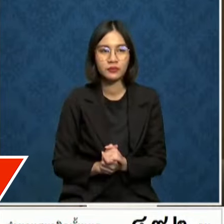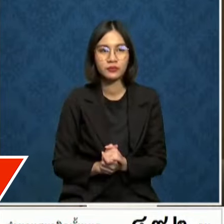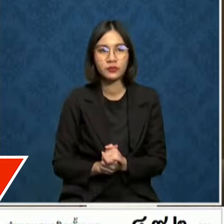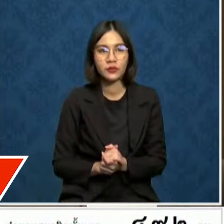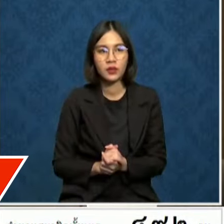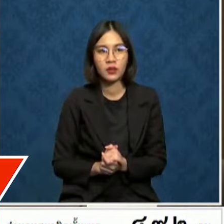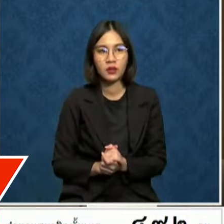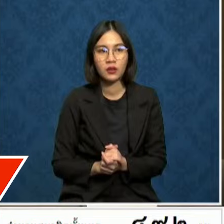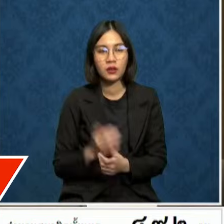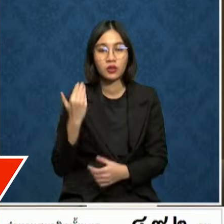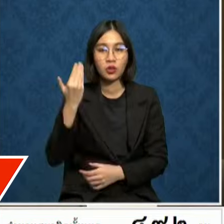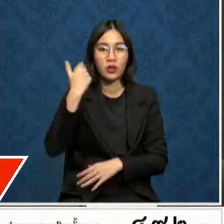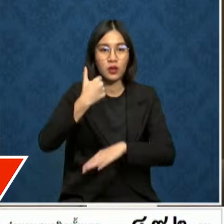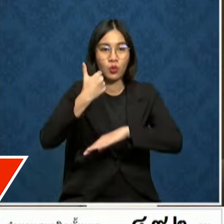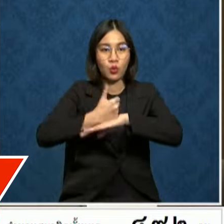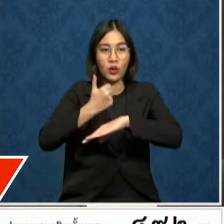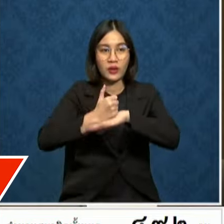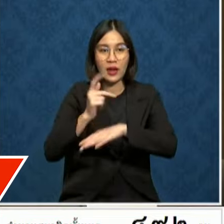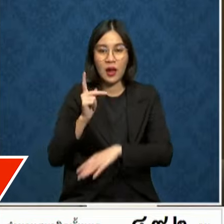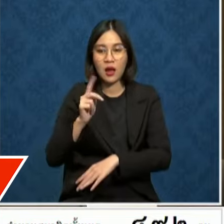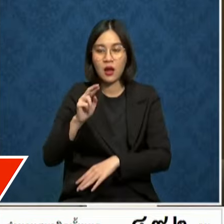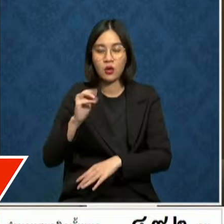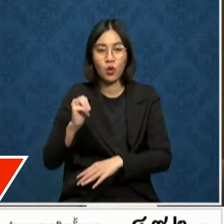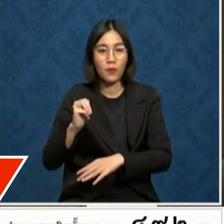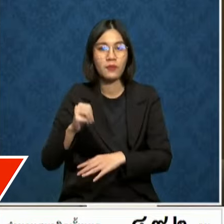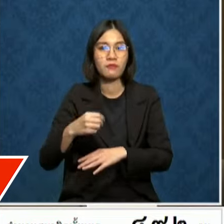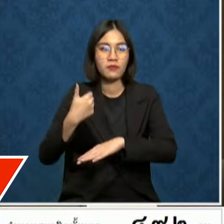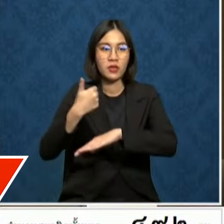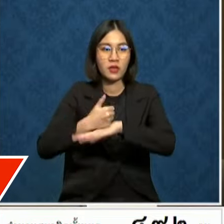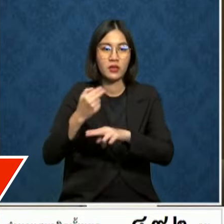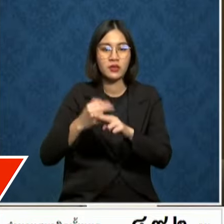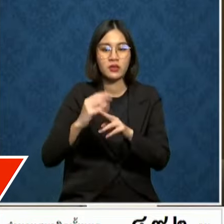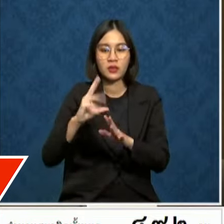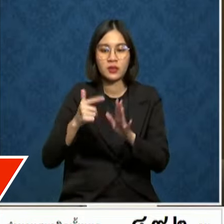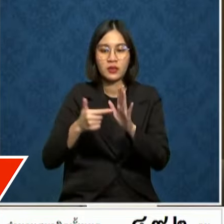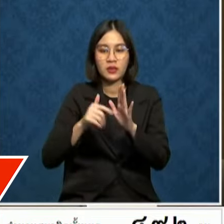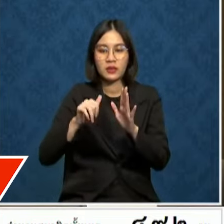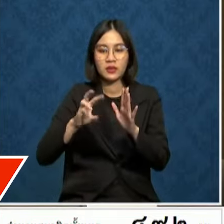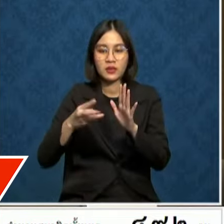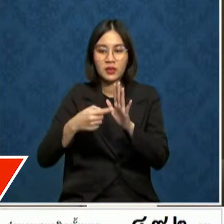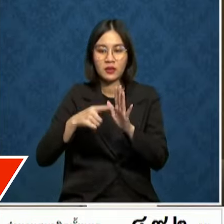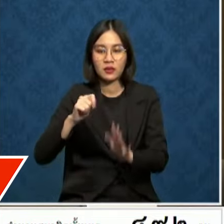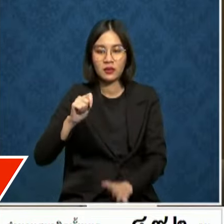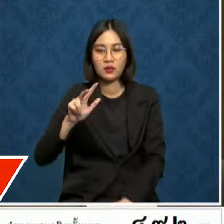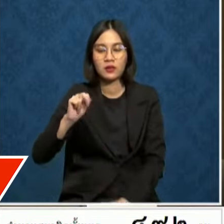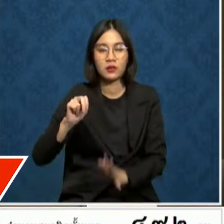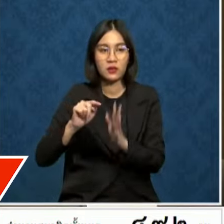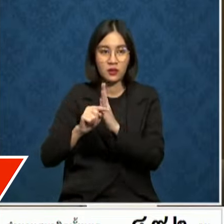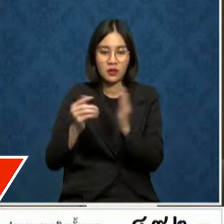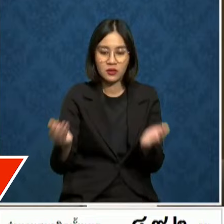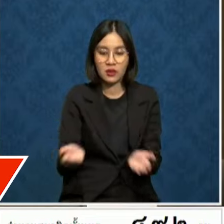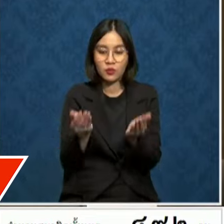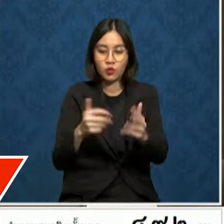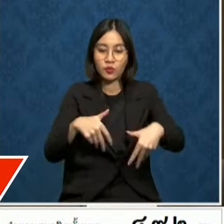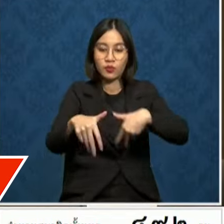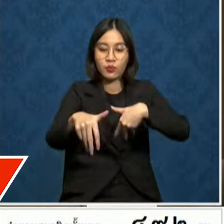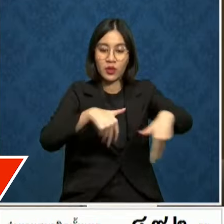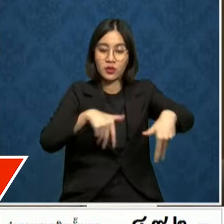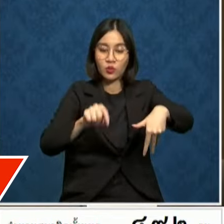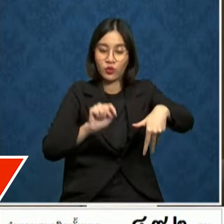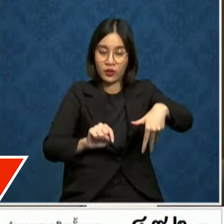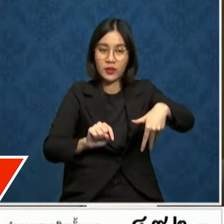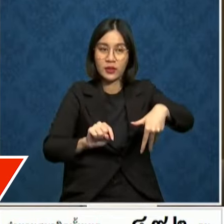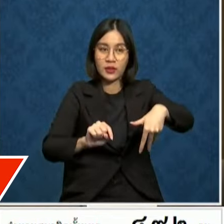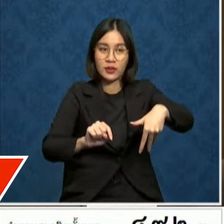ในยุคที่หัวหน้าอุทยานแห่งชาติแกร่งกระจานนะคะนายชัยวัฒน์ลิ้มลิขิตอักษรนะคะได้ผลักดันชาวบ้านบริเวณใจแผ่น